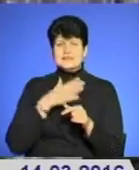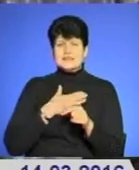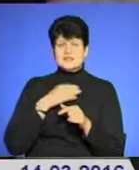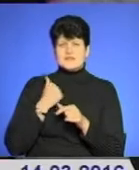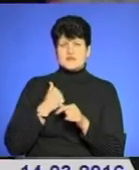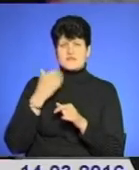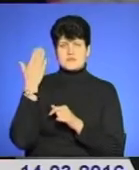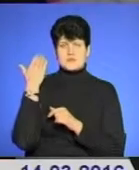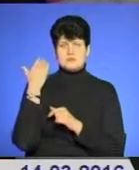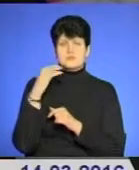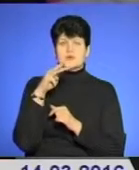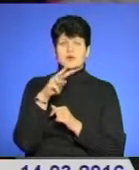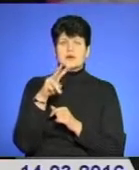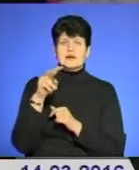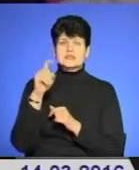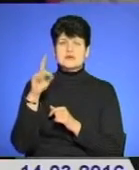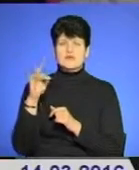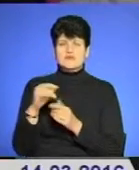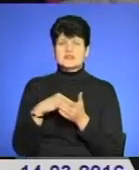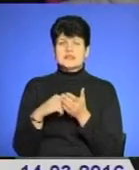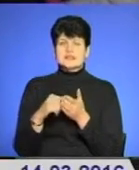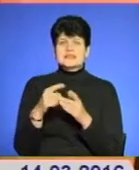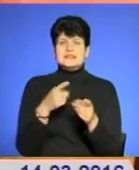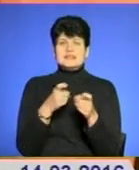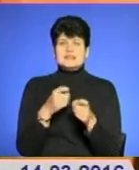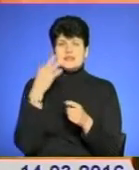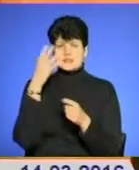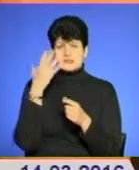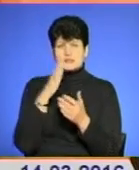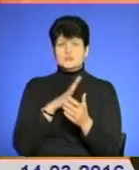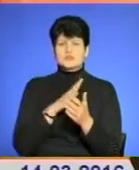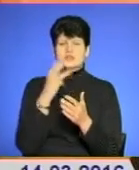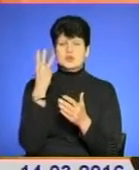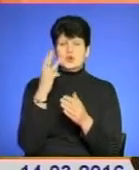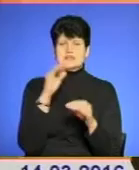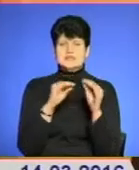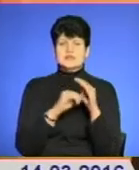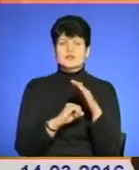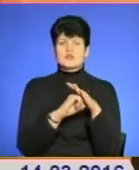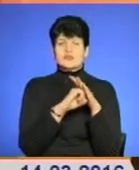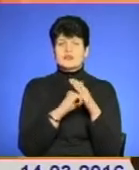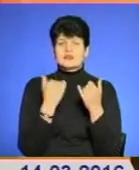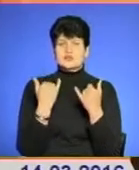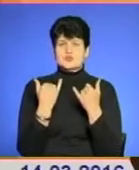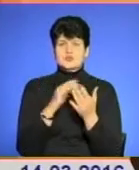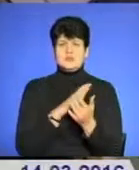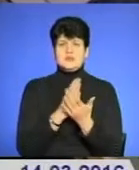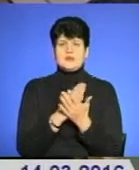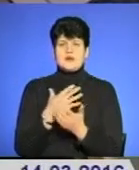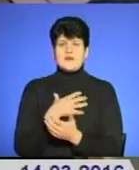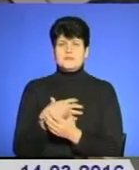минуле. Микола Лазарович відзначив, стрілецька ідея базувалася на трьох складових, які у нинішніх українських реаліях знову стали